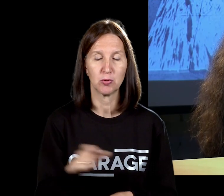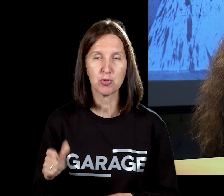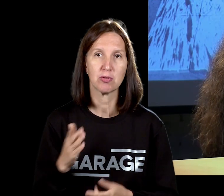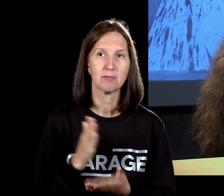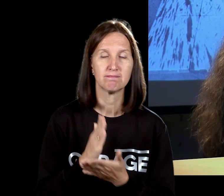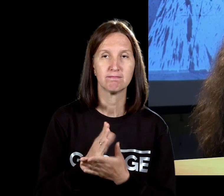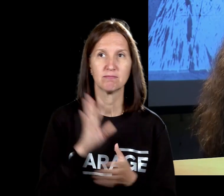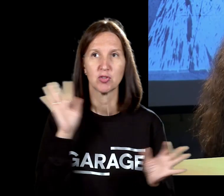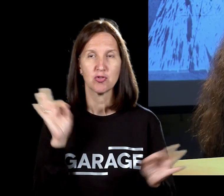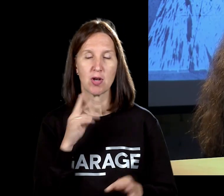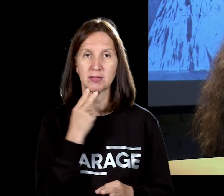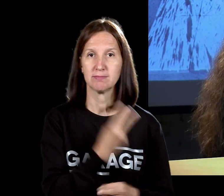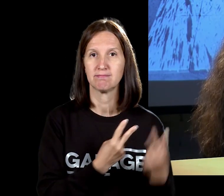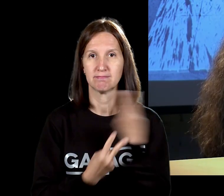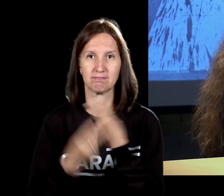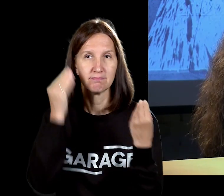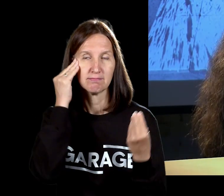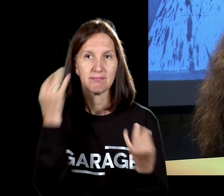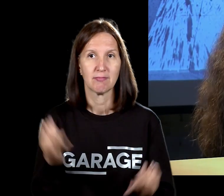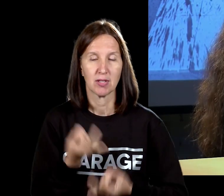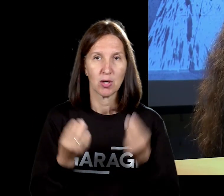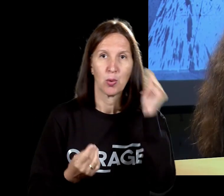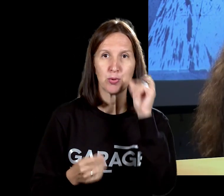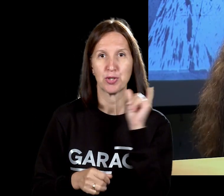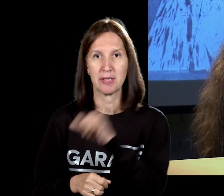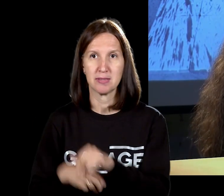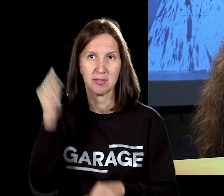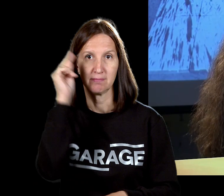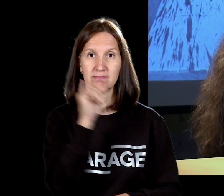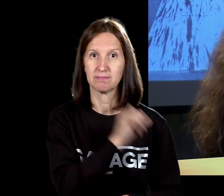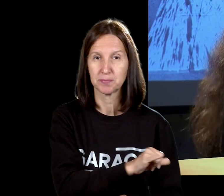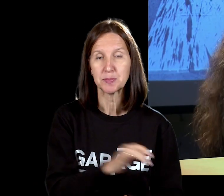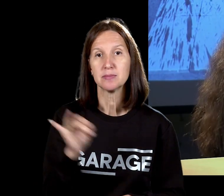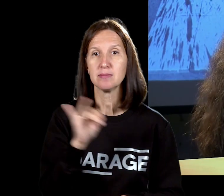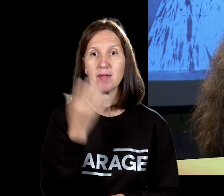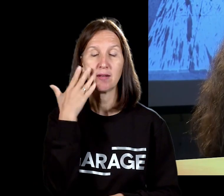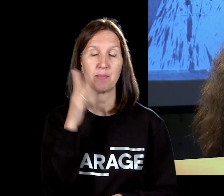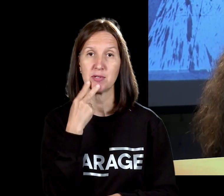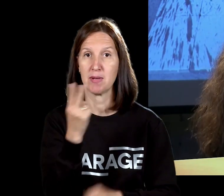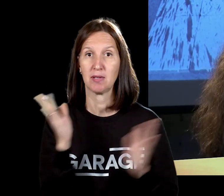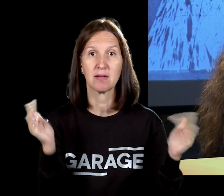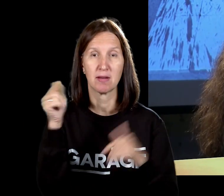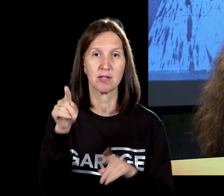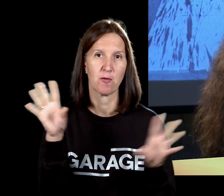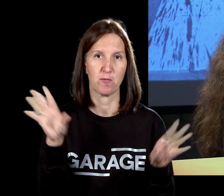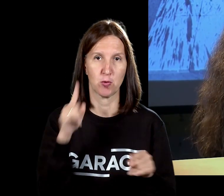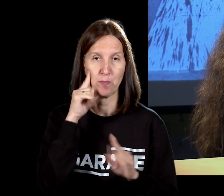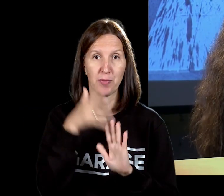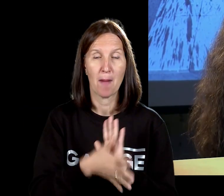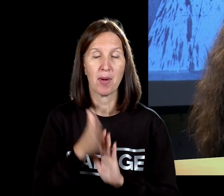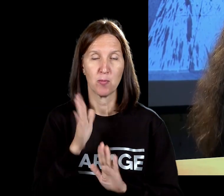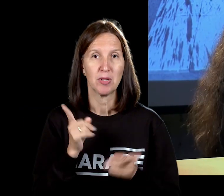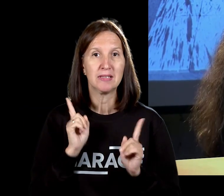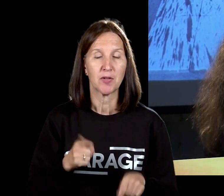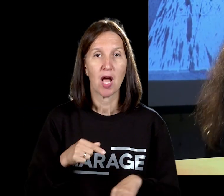диалоге, цитировали друг друга, учились друг у друга, и когда мы будем смотреть картинки, вы, я думаю, все поймете, что